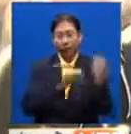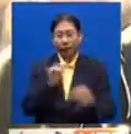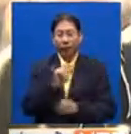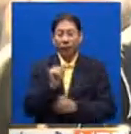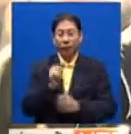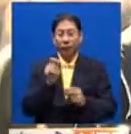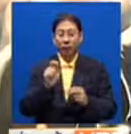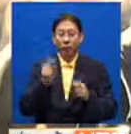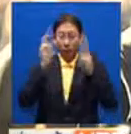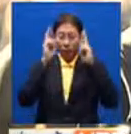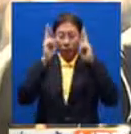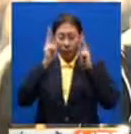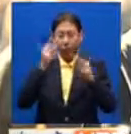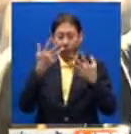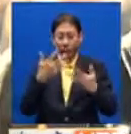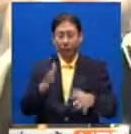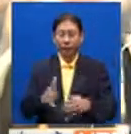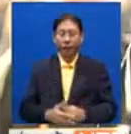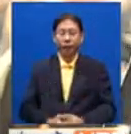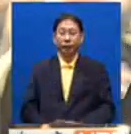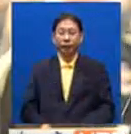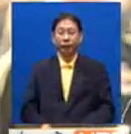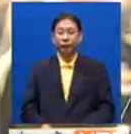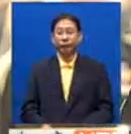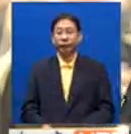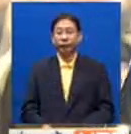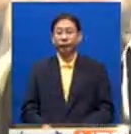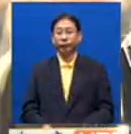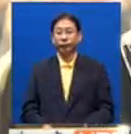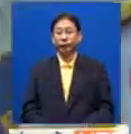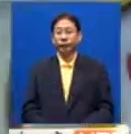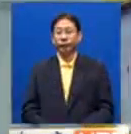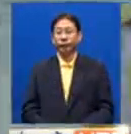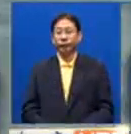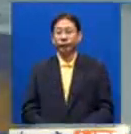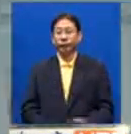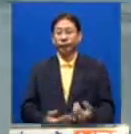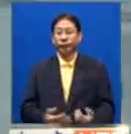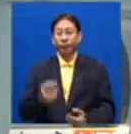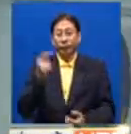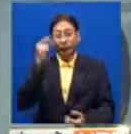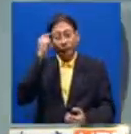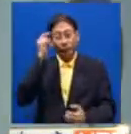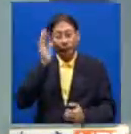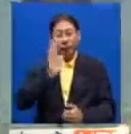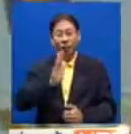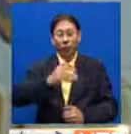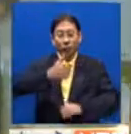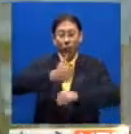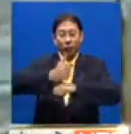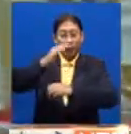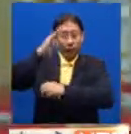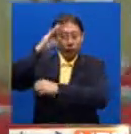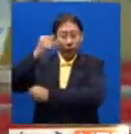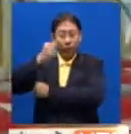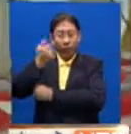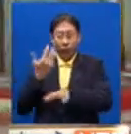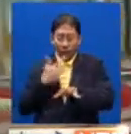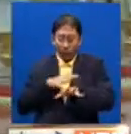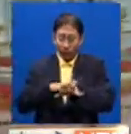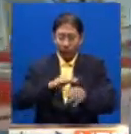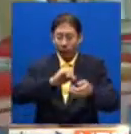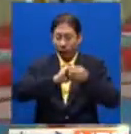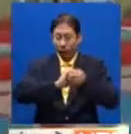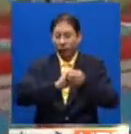วังนะครับในทุกๆด้านอยู่แล้วครับครับ ซึ่งความเห็นของผู้บัญชาการทหารบกนะคะก็สอดคล้องกับความ